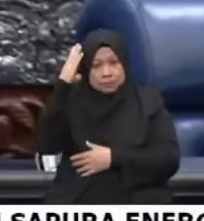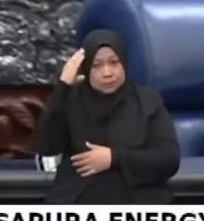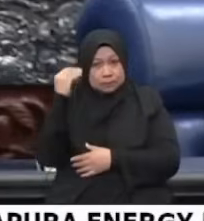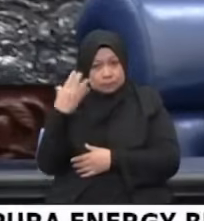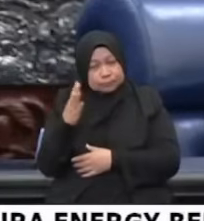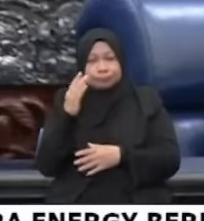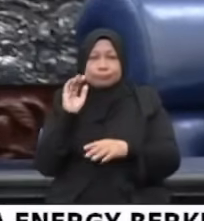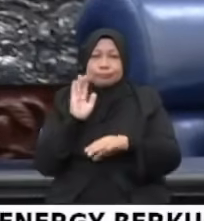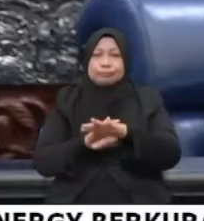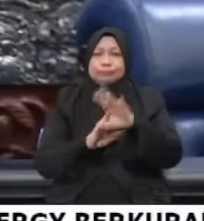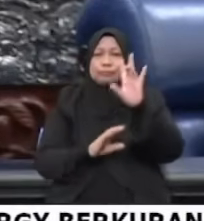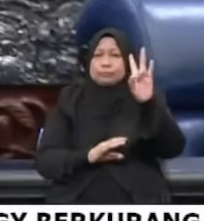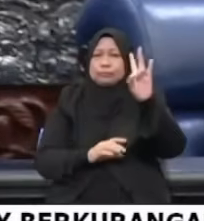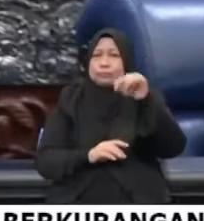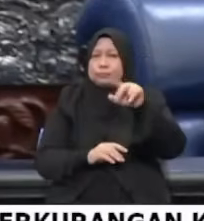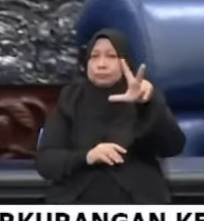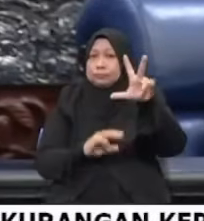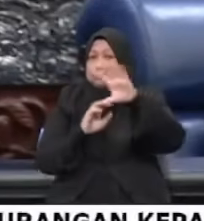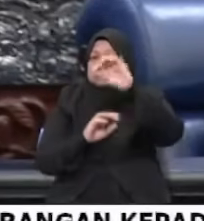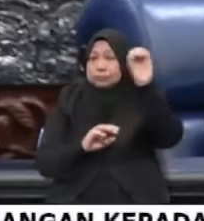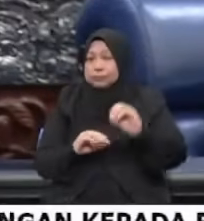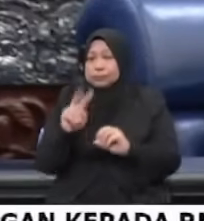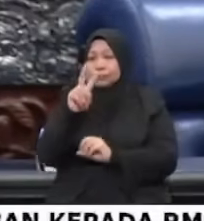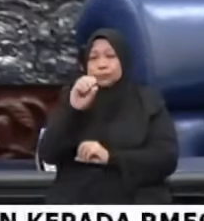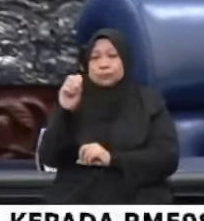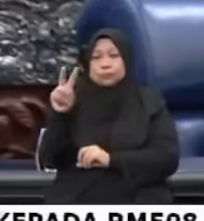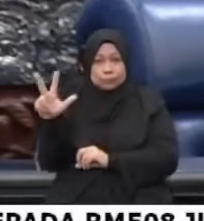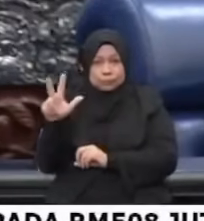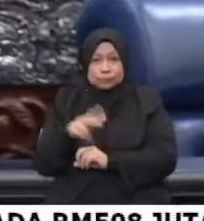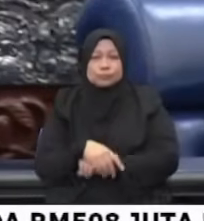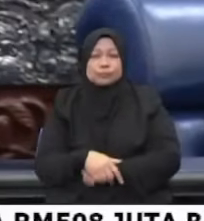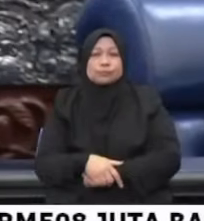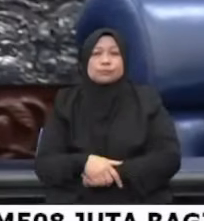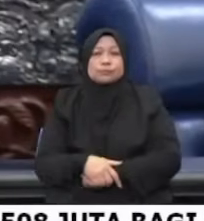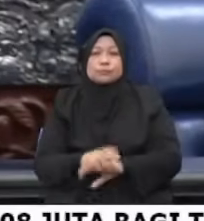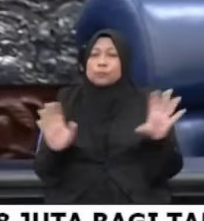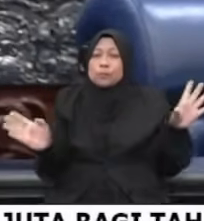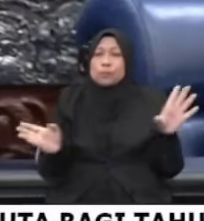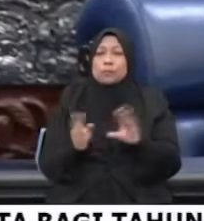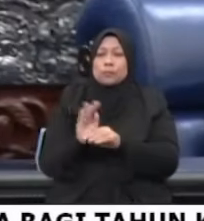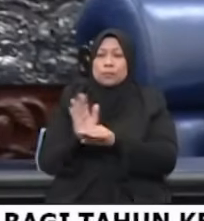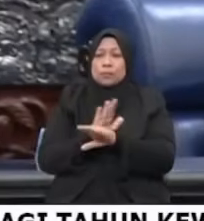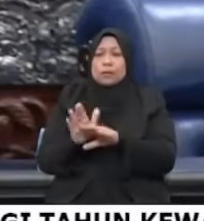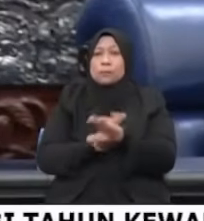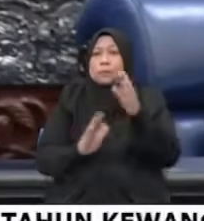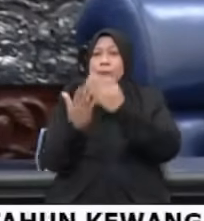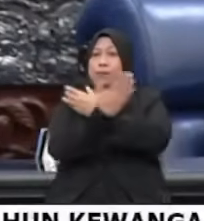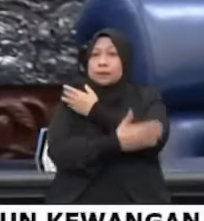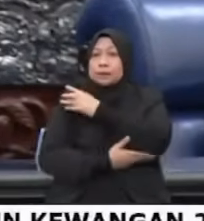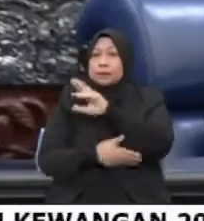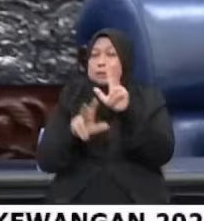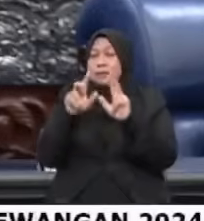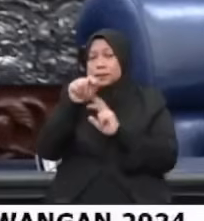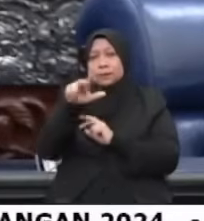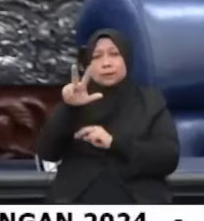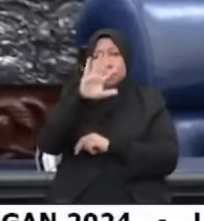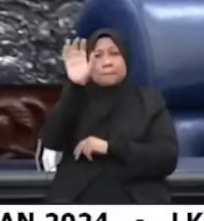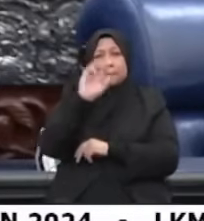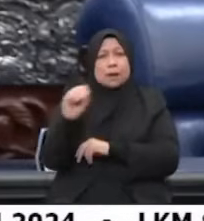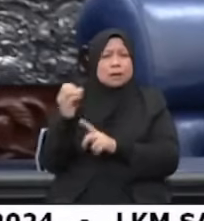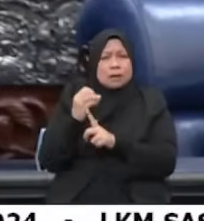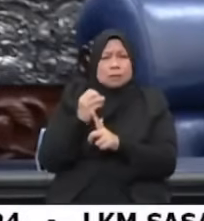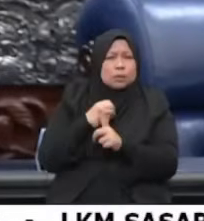penurunan 7.3% pada tahun 2023 jumlah perdagangan negara meningkat 3.3%